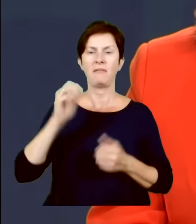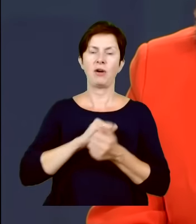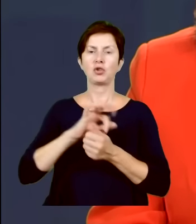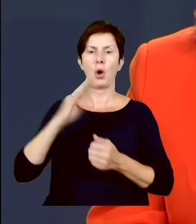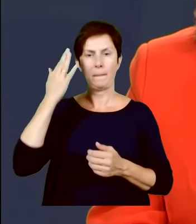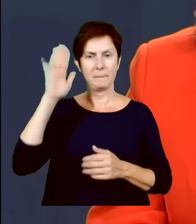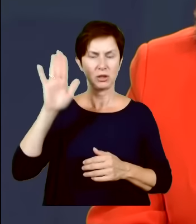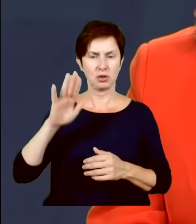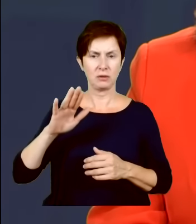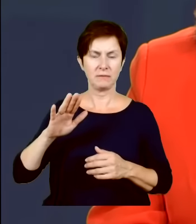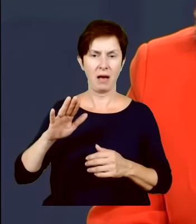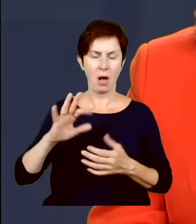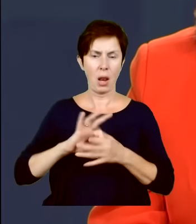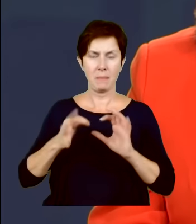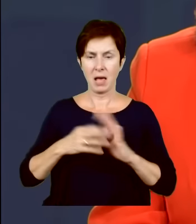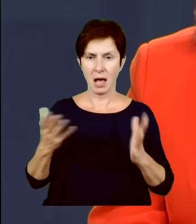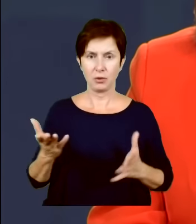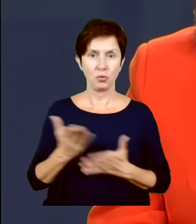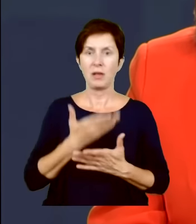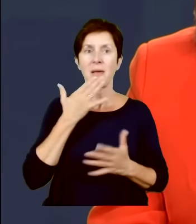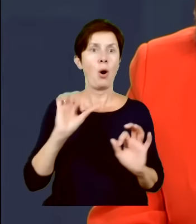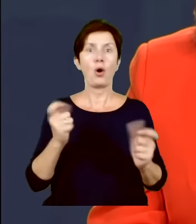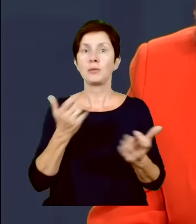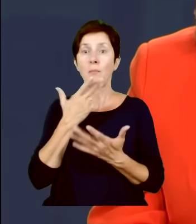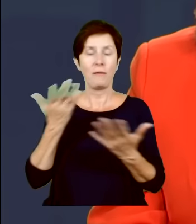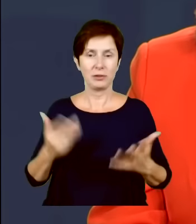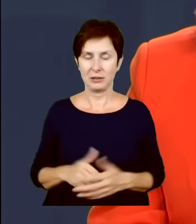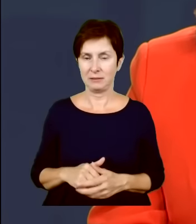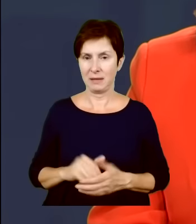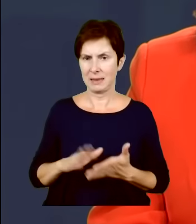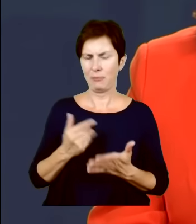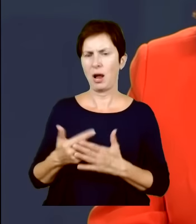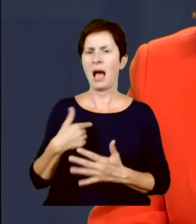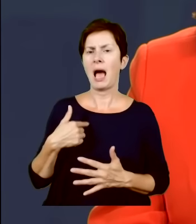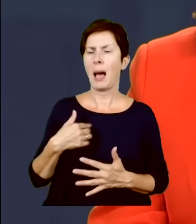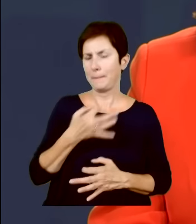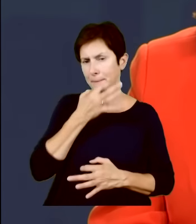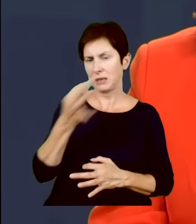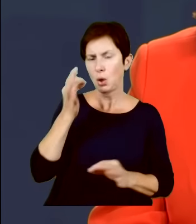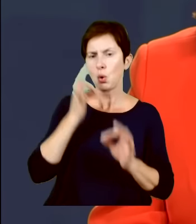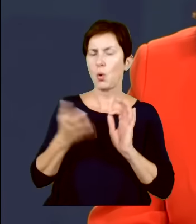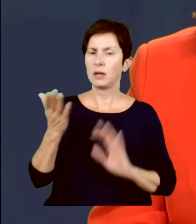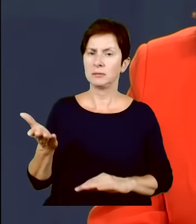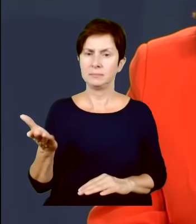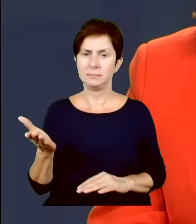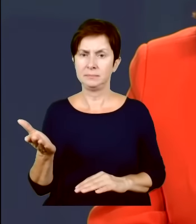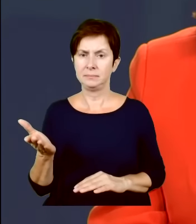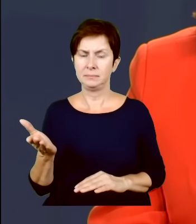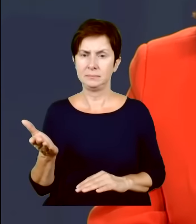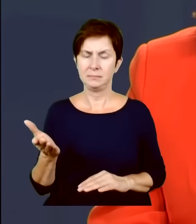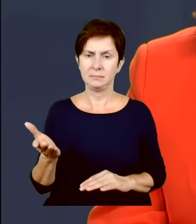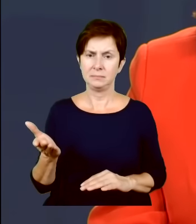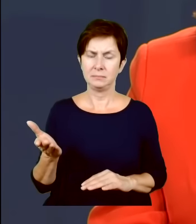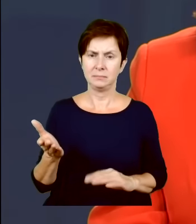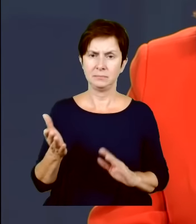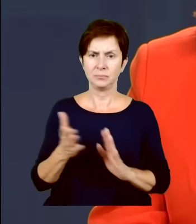ma o czym mówić i tak naprawdę jakbym się zapytał tak konkretnie jeżeli mówią że było złodziejstwo to po Proszę pokazać